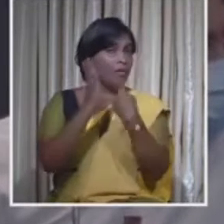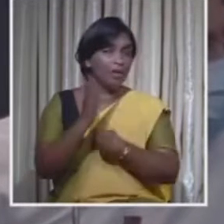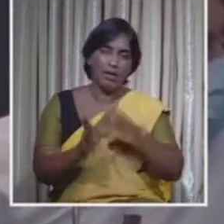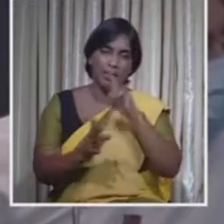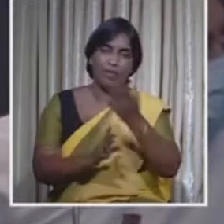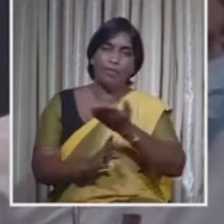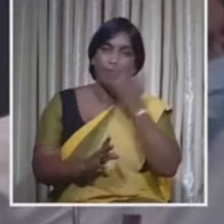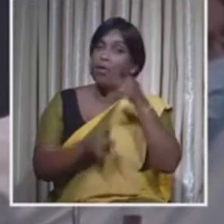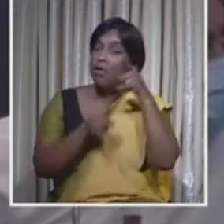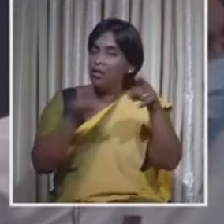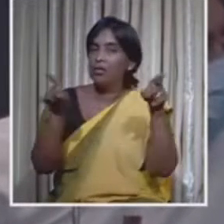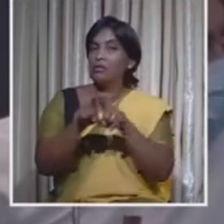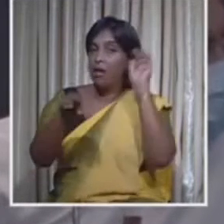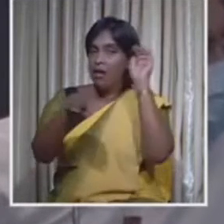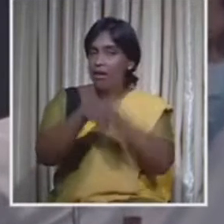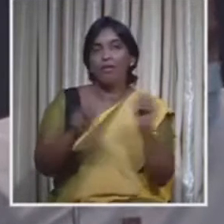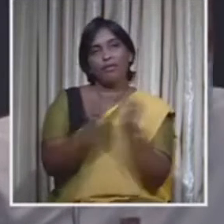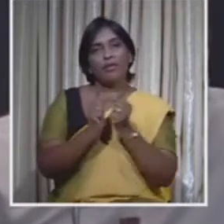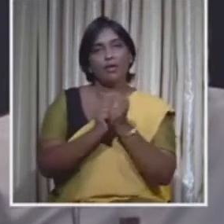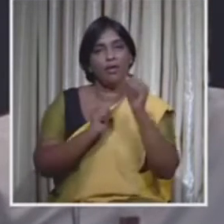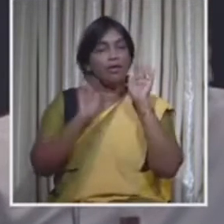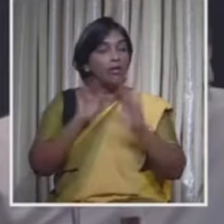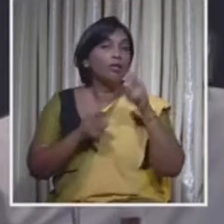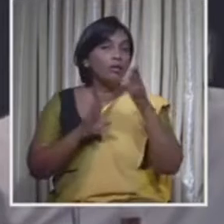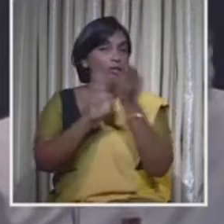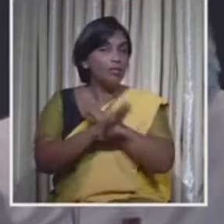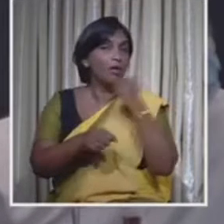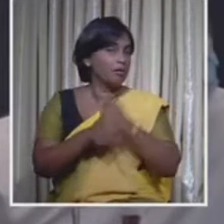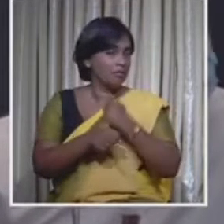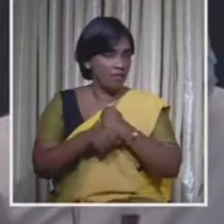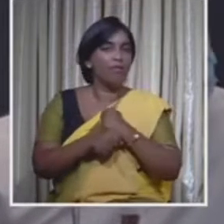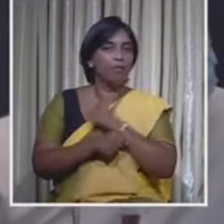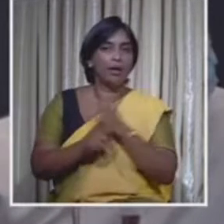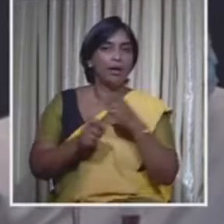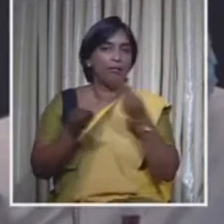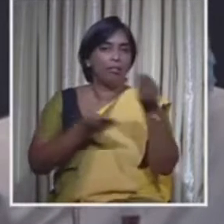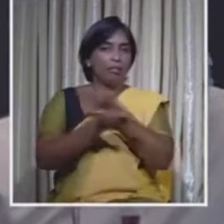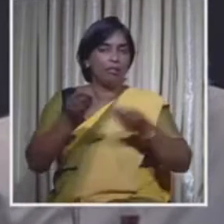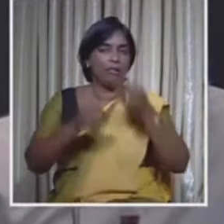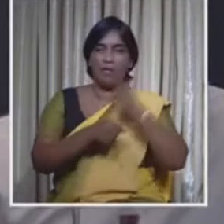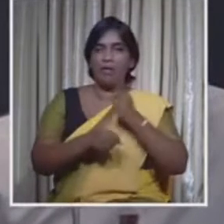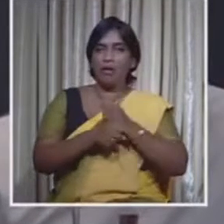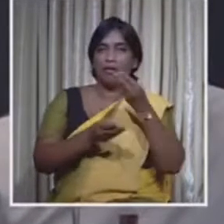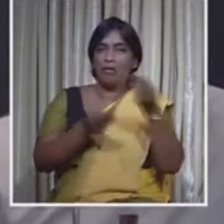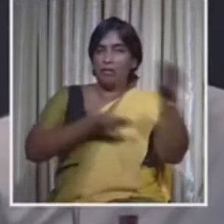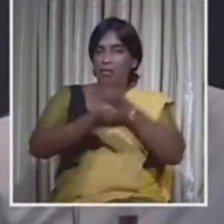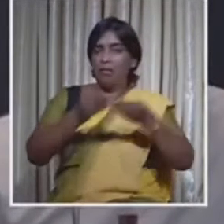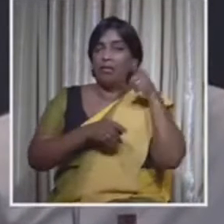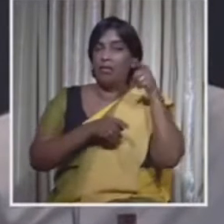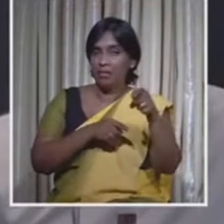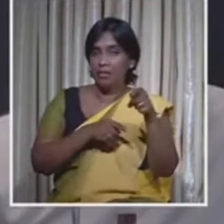පුළුවන් අන්න ඒව අල්ලන්න තමයි වැඩ කටයුතු කරේ හැබැයි එදා තිබිච්ච ආණ්ඩුවේ ඩීල් ආණ්ඩුවක් තිබුණේ ඒ ඩීල් ආණ්ඩුවේ මේ